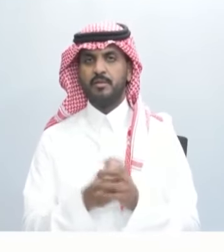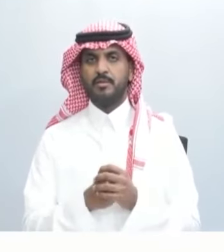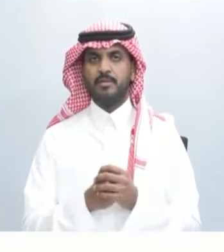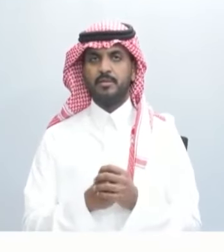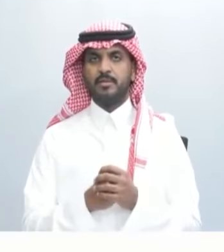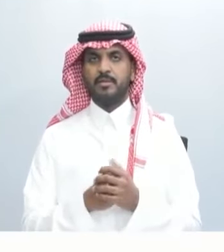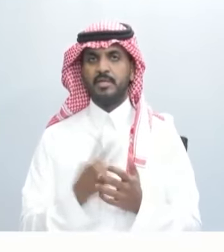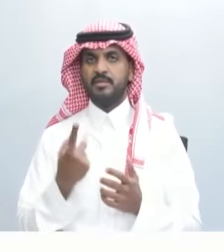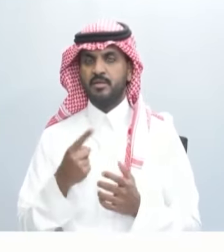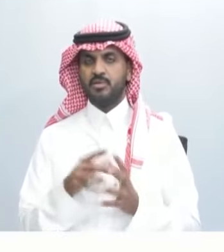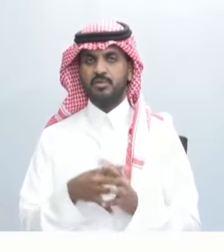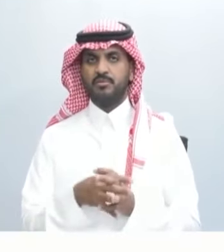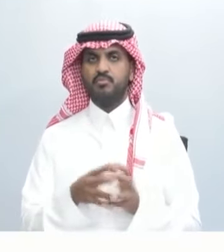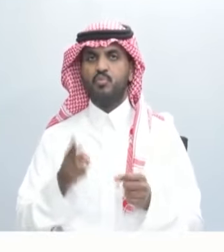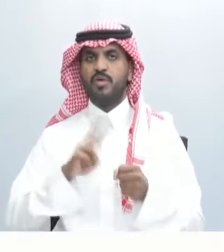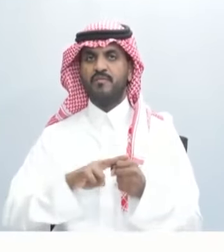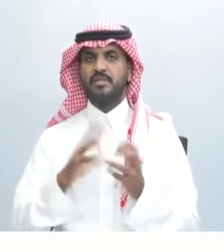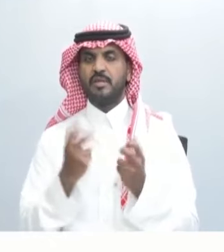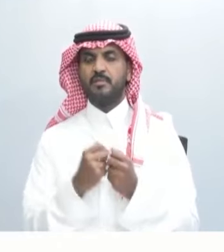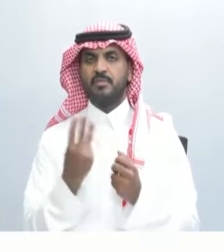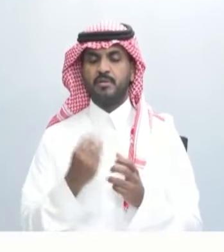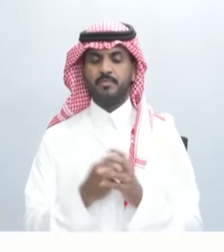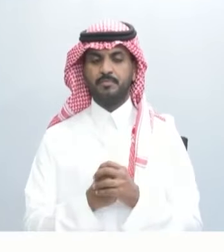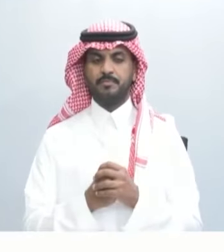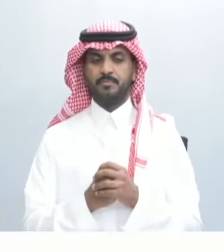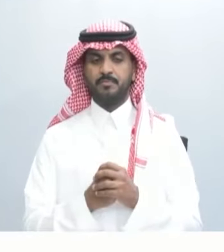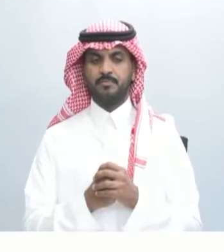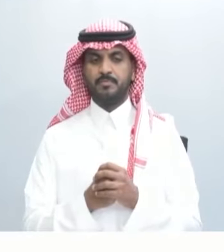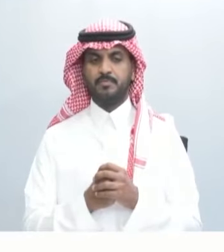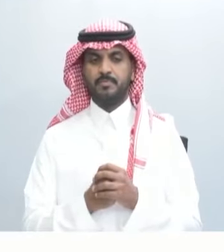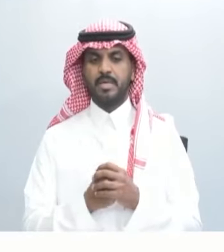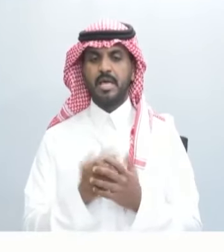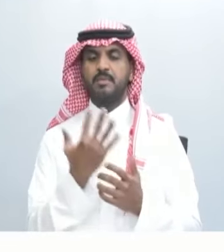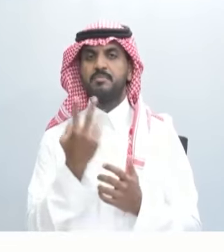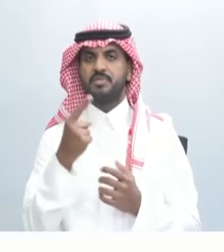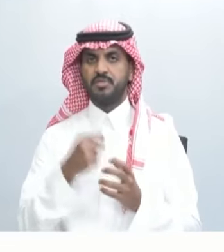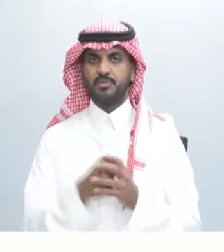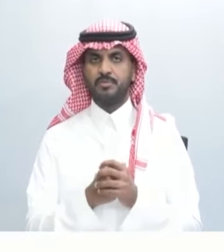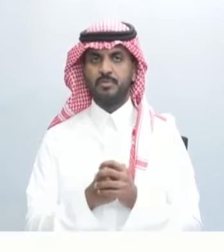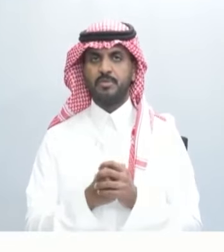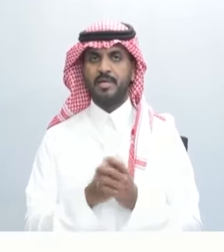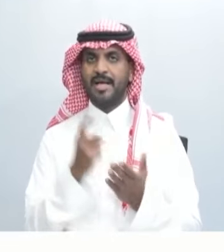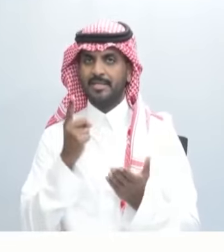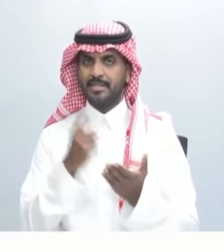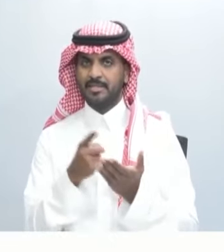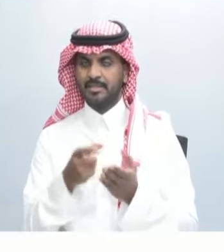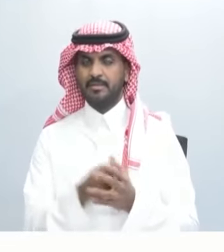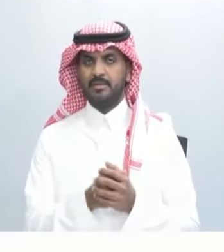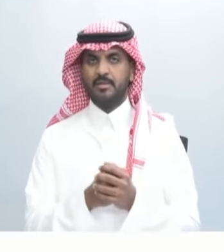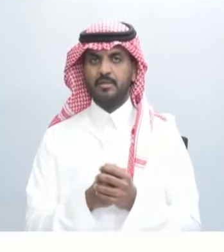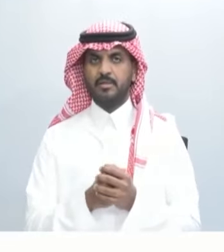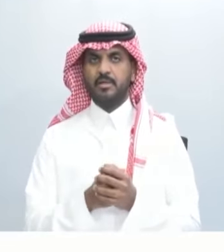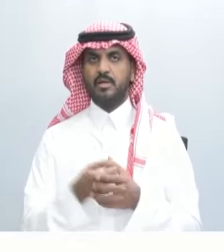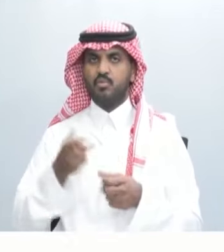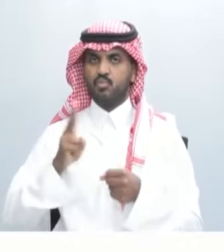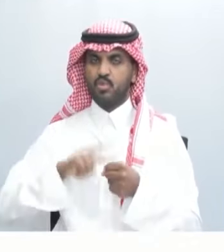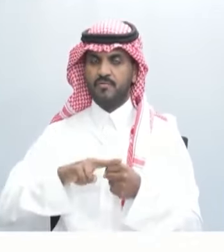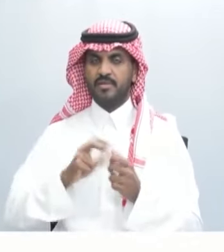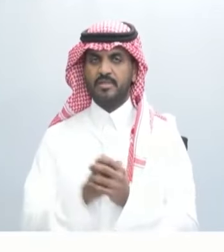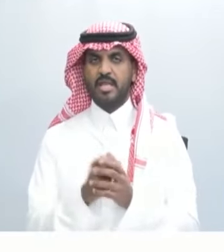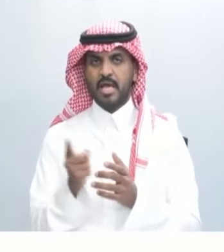12 من مضاعفات العدد ثلاثه وكذلك خمسه عشر اذا حددت هذه المضاعفات